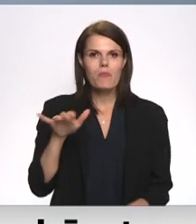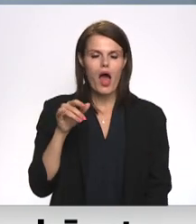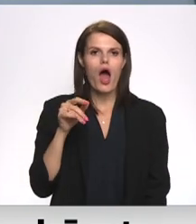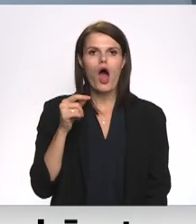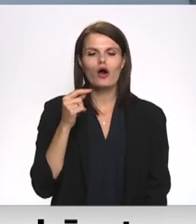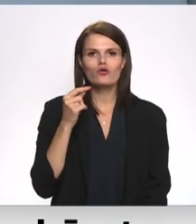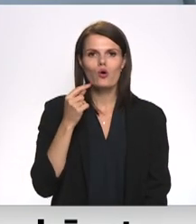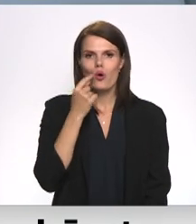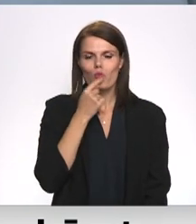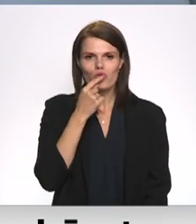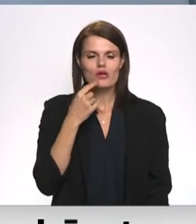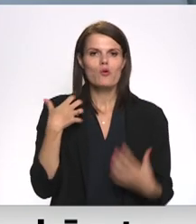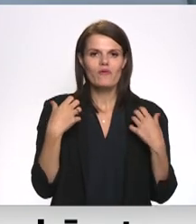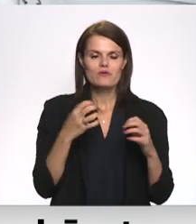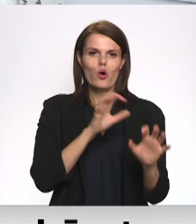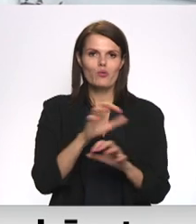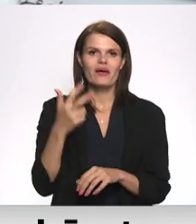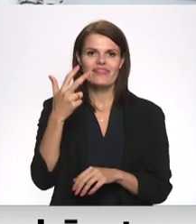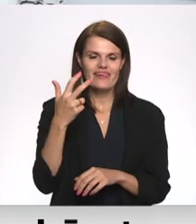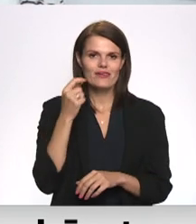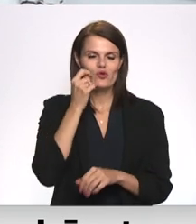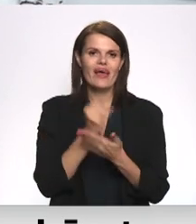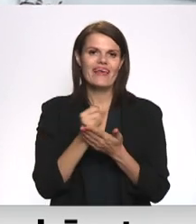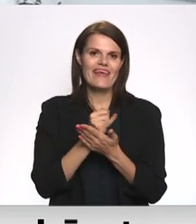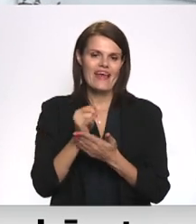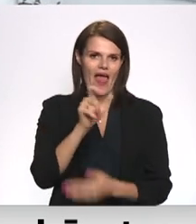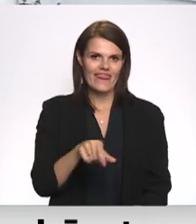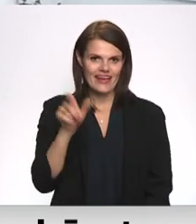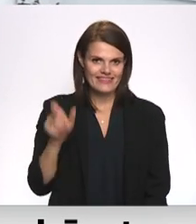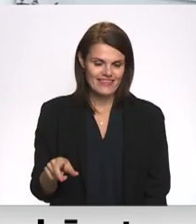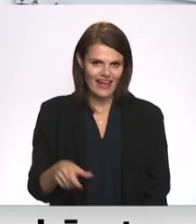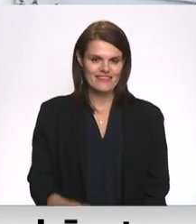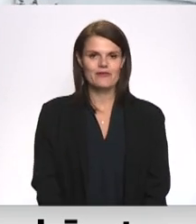3 zobu higiēnistes. Argots Pakalns, Aigars Brečs, Justs Kurvins, TV Kurzeme.